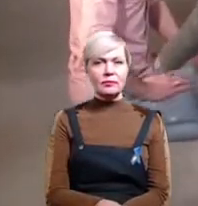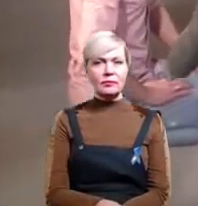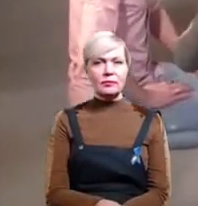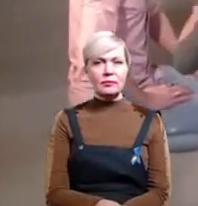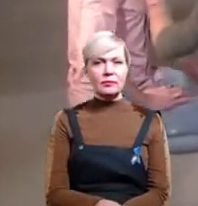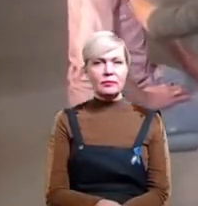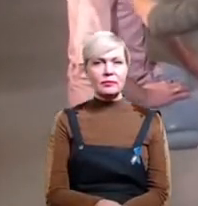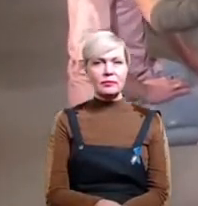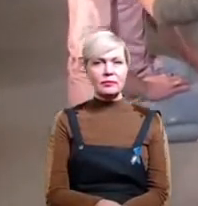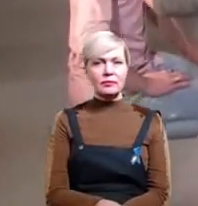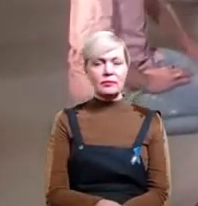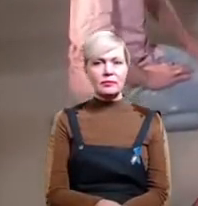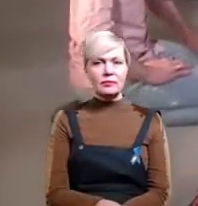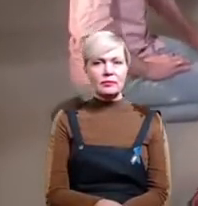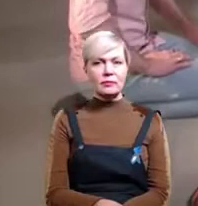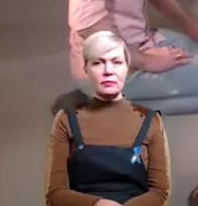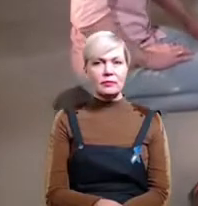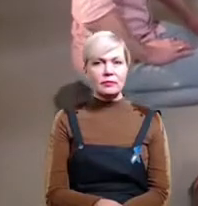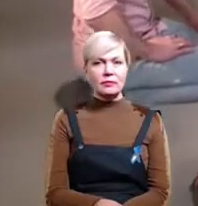пара.